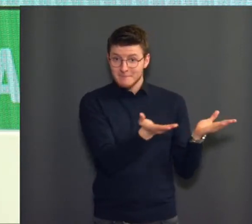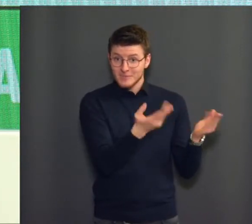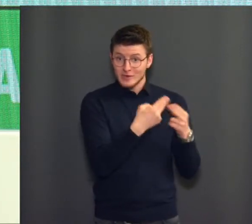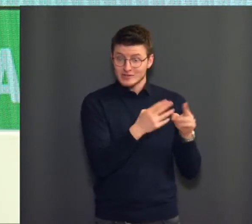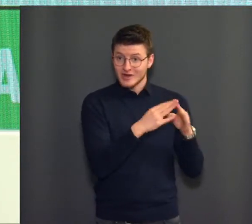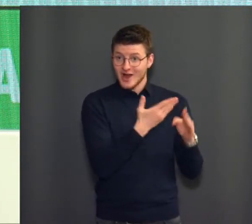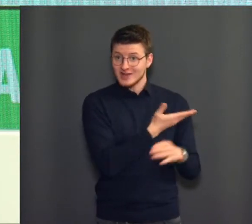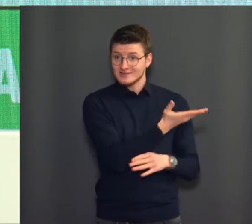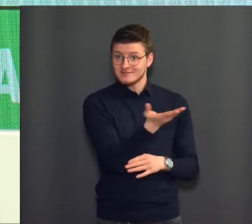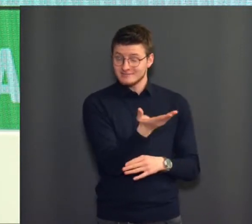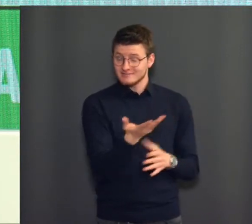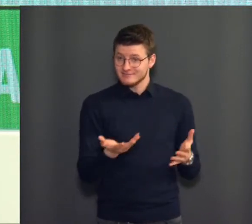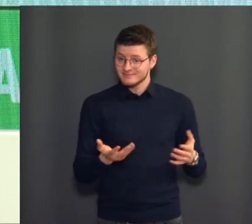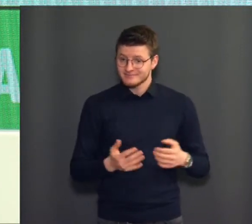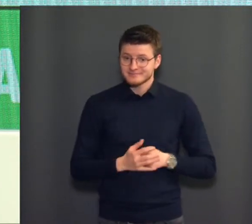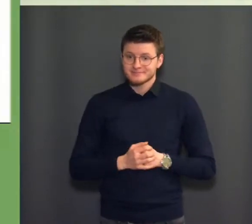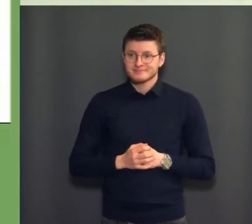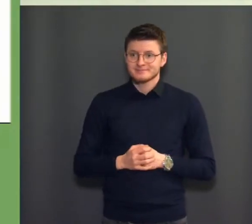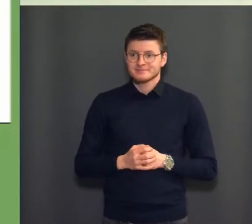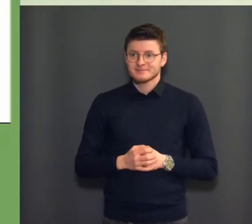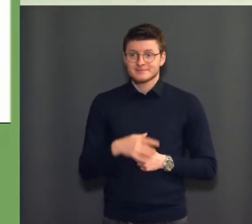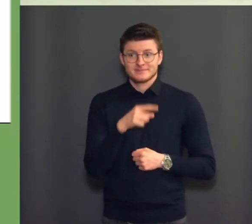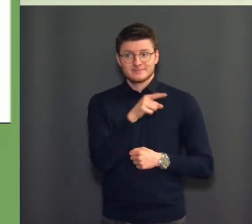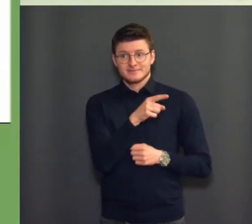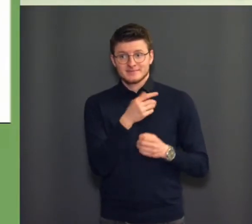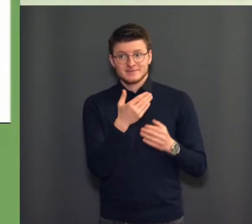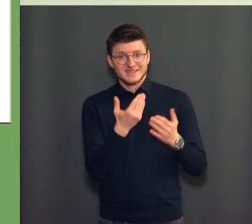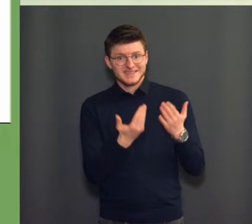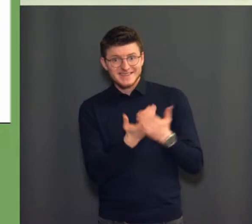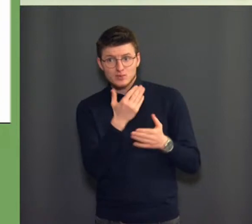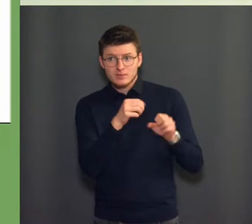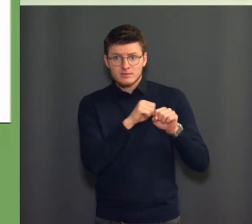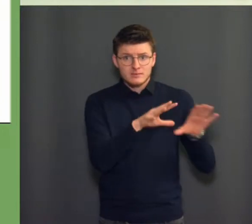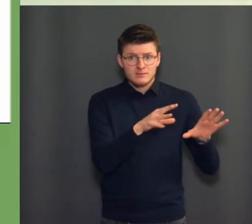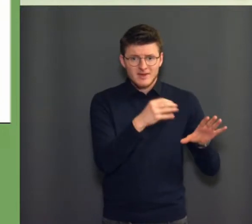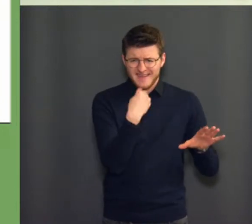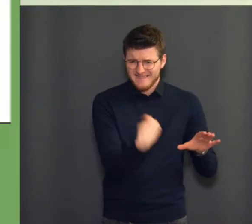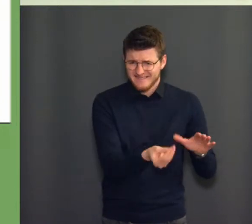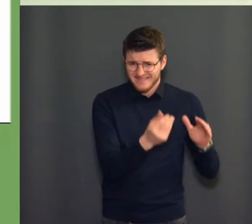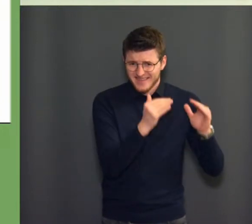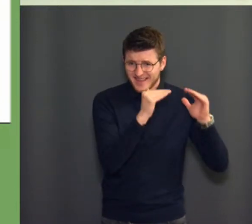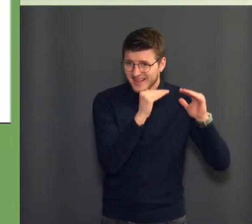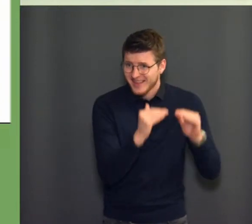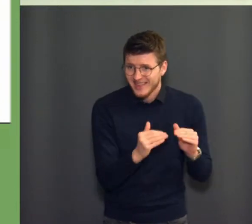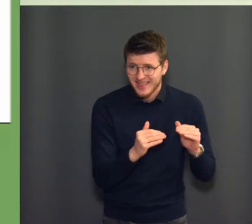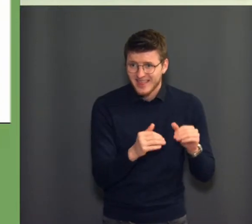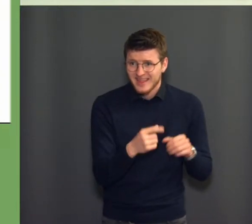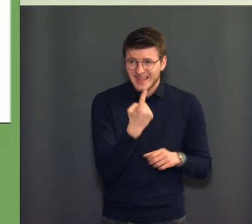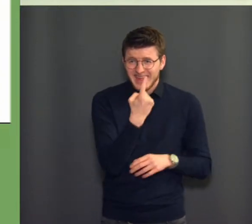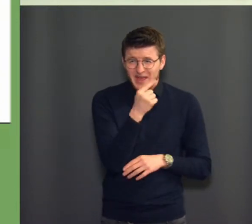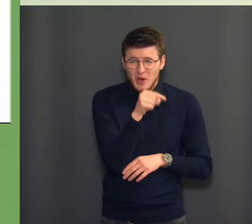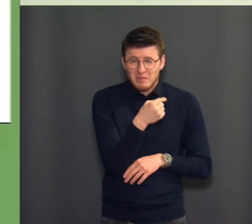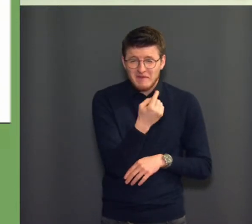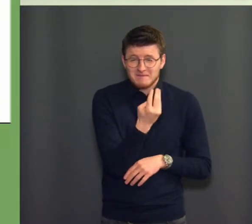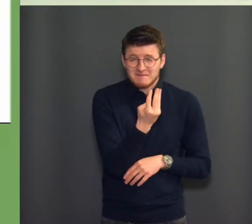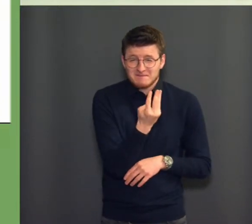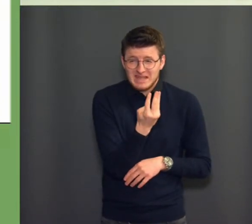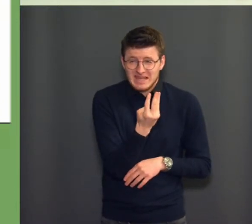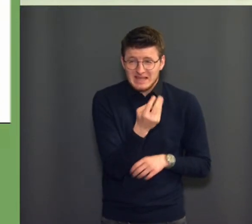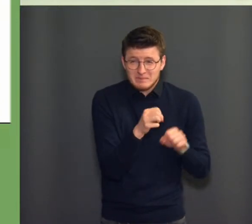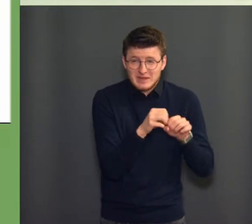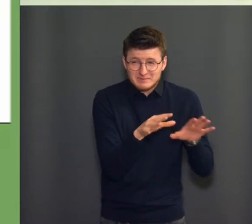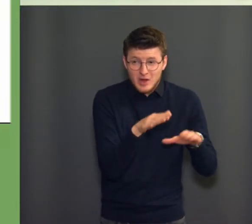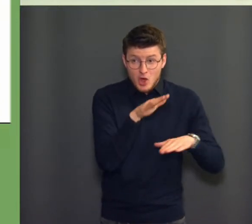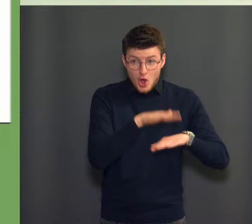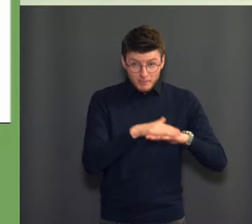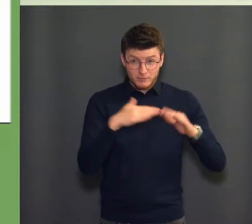nieuwe besmettingen blijft er laag, met minder dan 1,4 besmettingen per 1000 bewoners per week. Grote